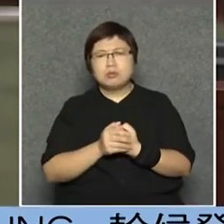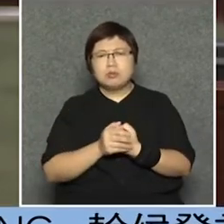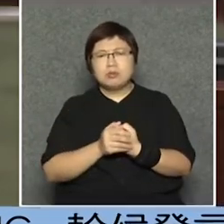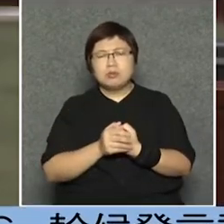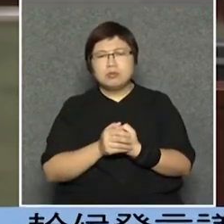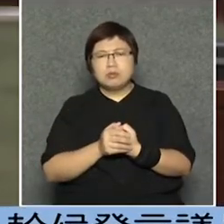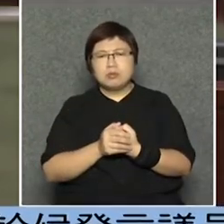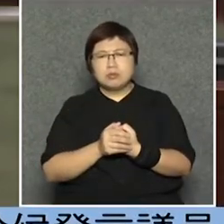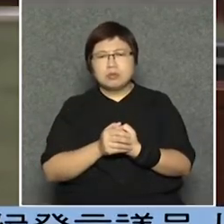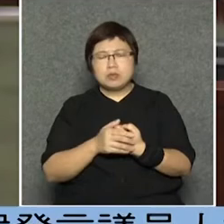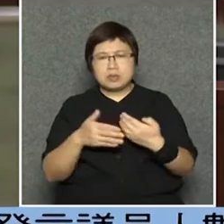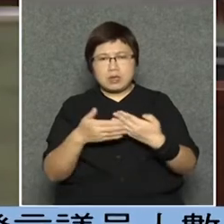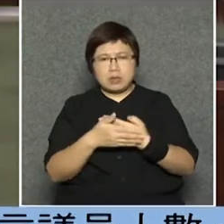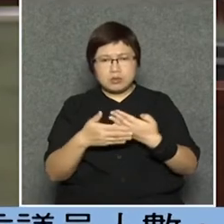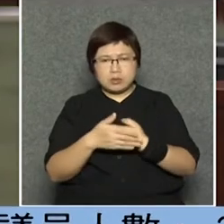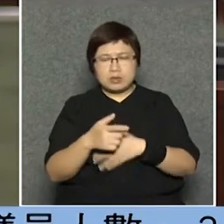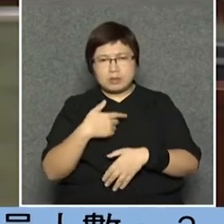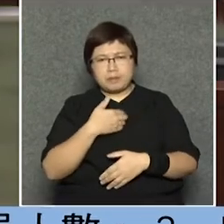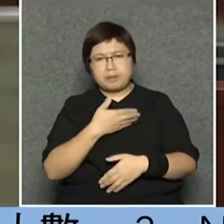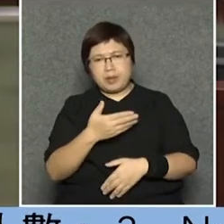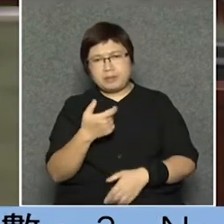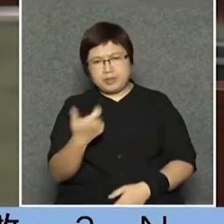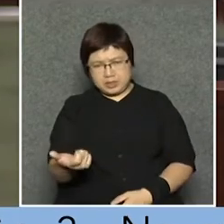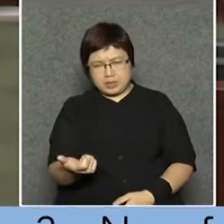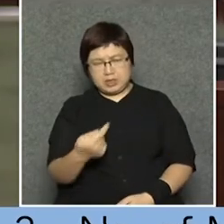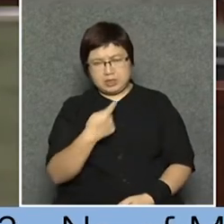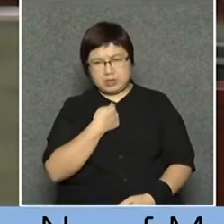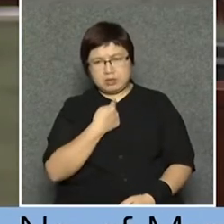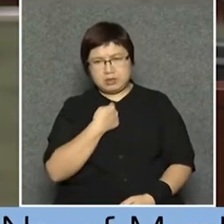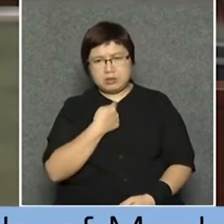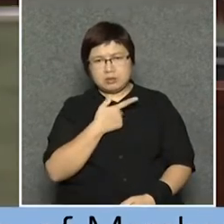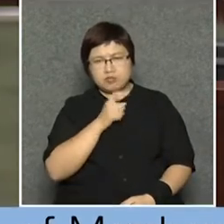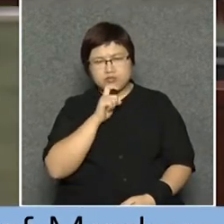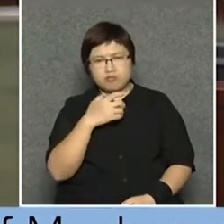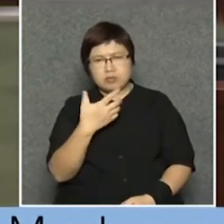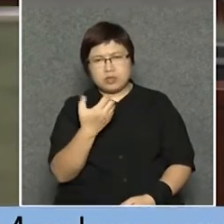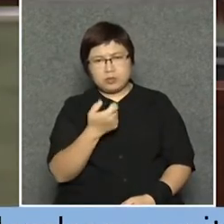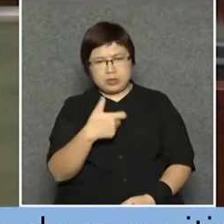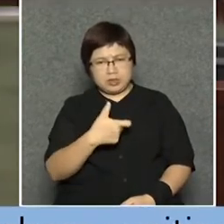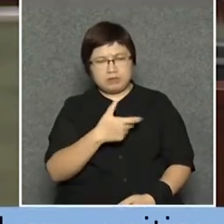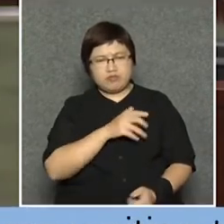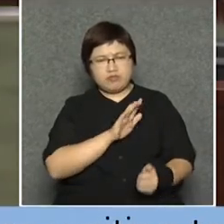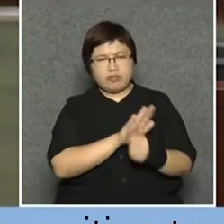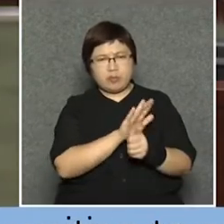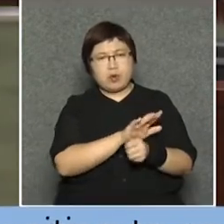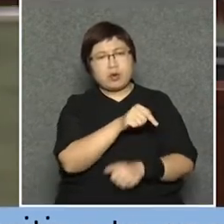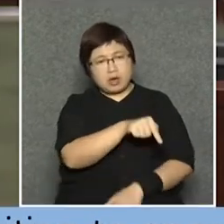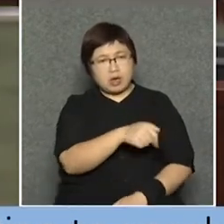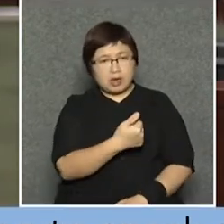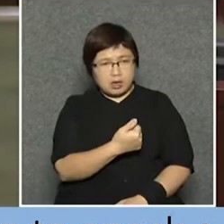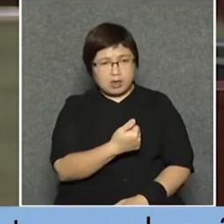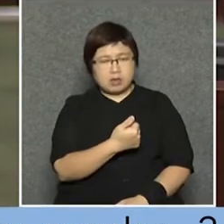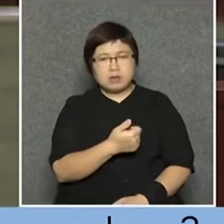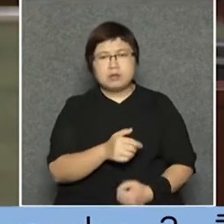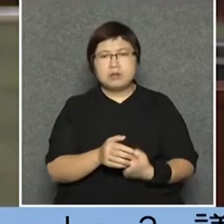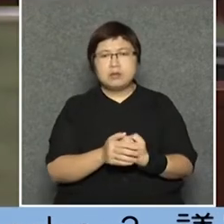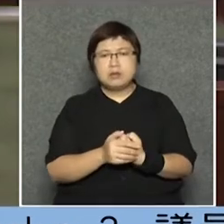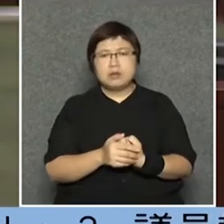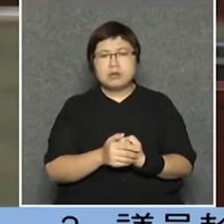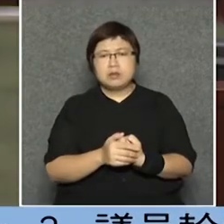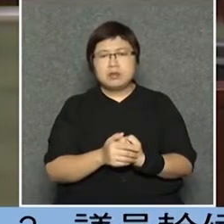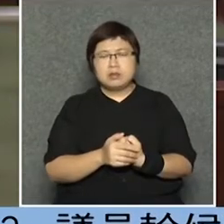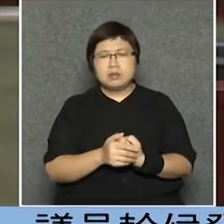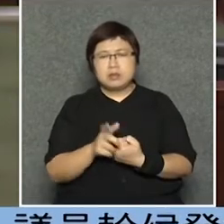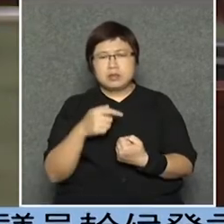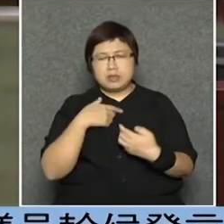個交通工具的時候，他要給牌費啦，因為他們要收錢去 serve 他嘛。 你要有相應的